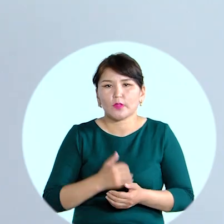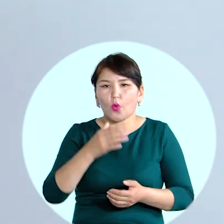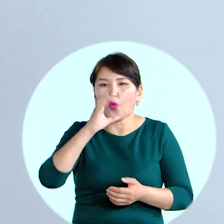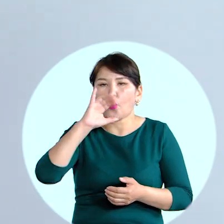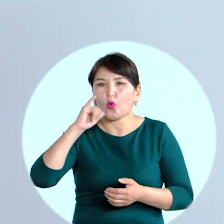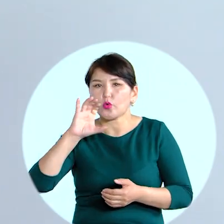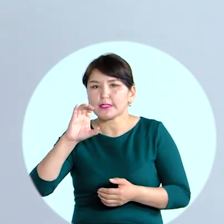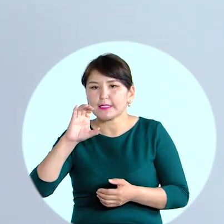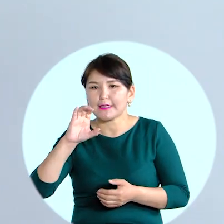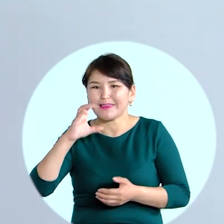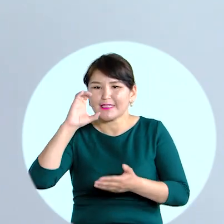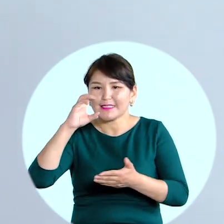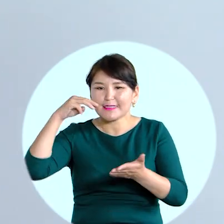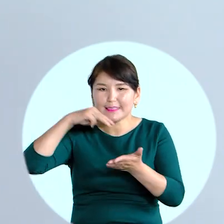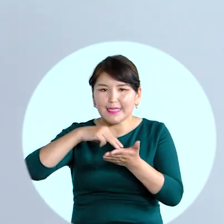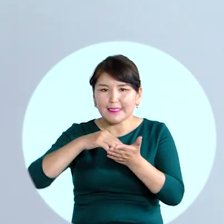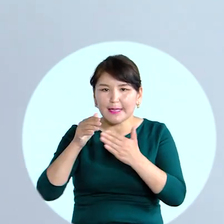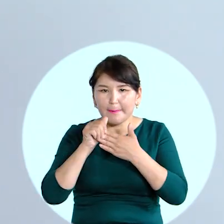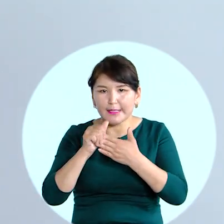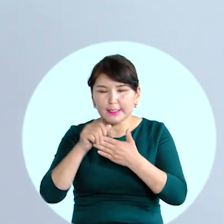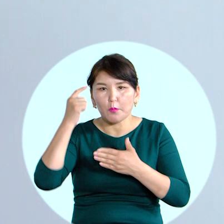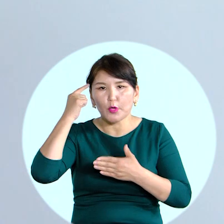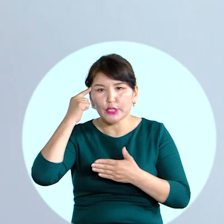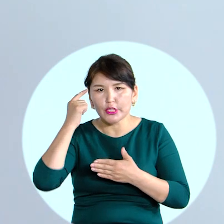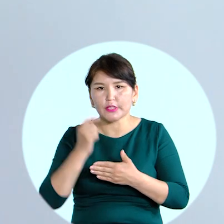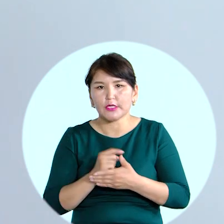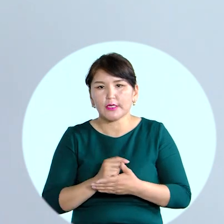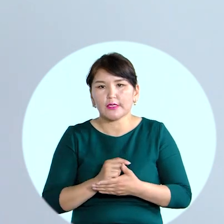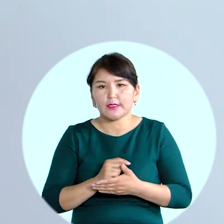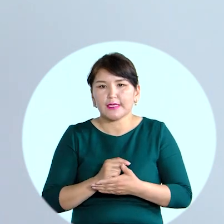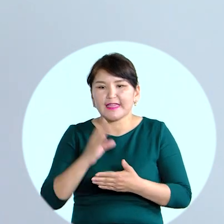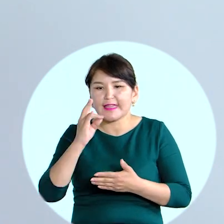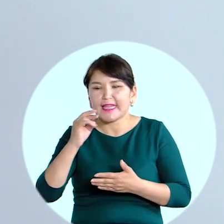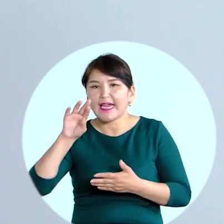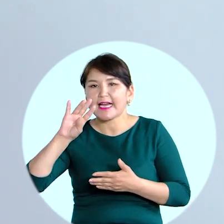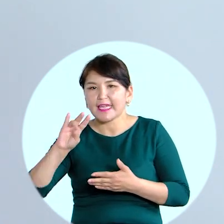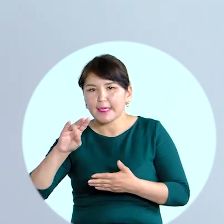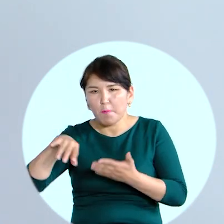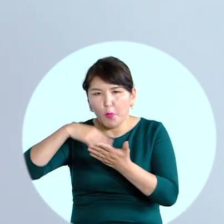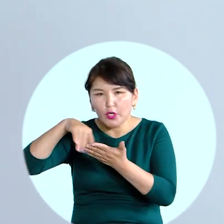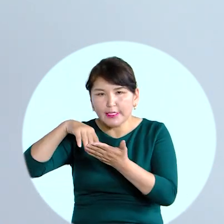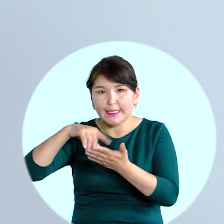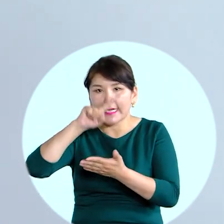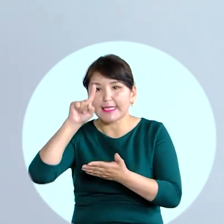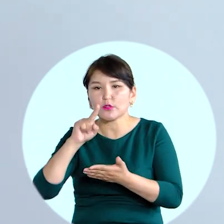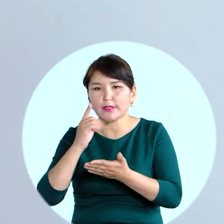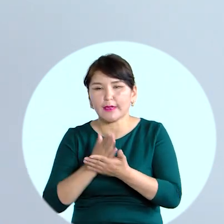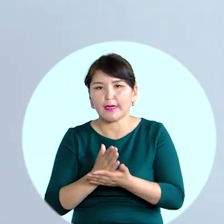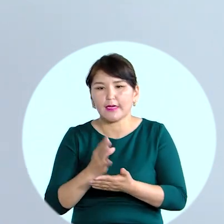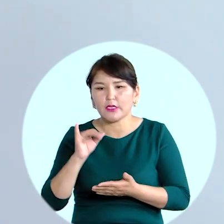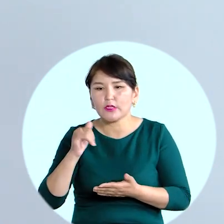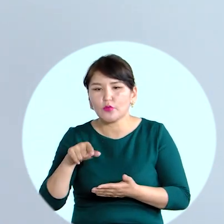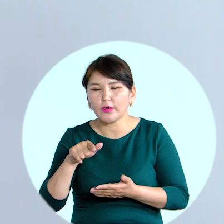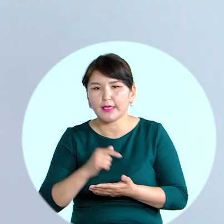За энэ гурван шалгуур маань өөрөө усыг аюулгүй цэвэр байлгах гол үндсэн шаардлагуудад бол орж явдаг байх нэ. За